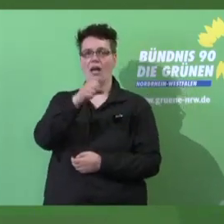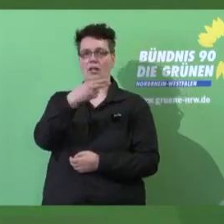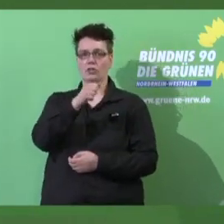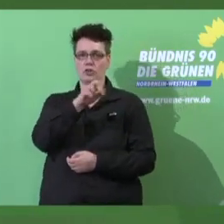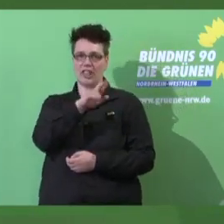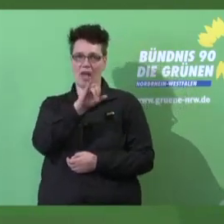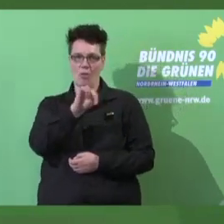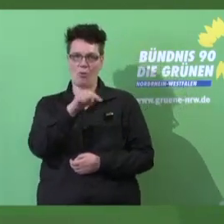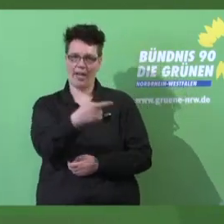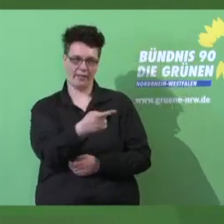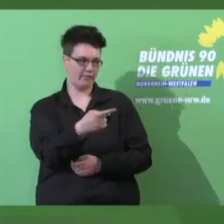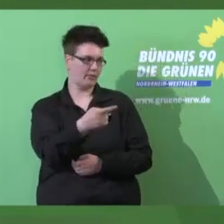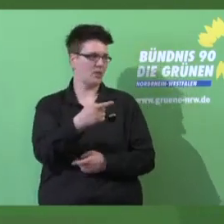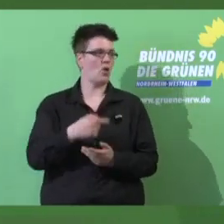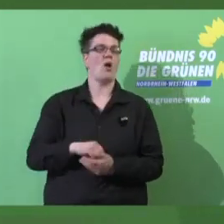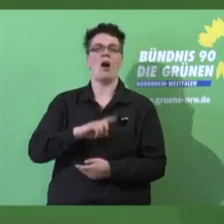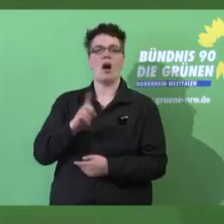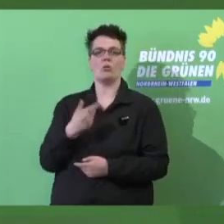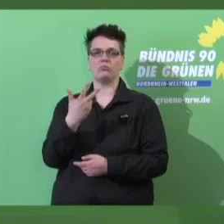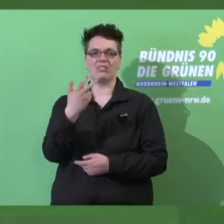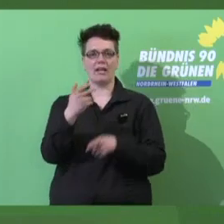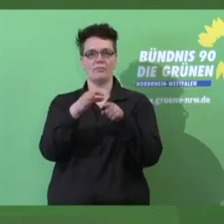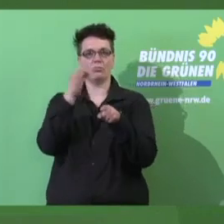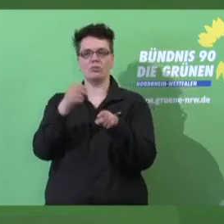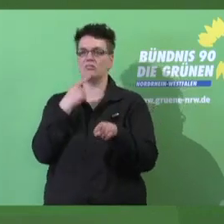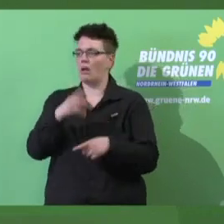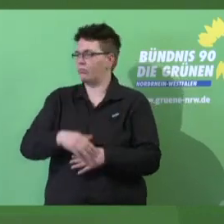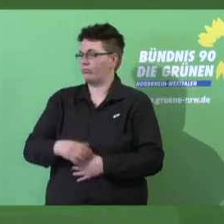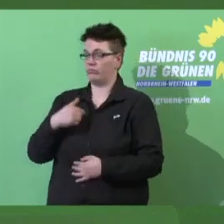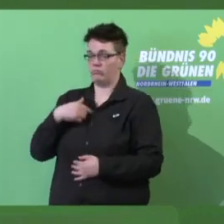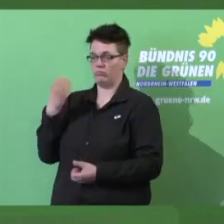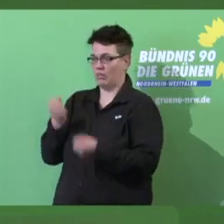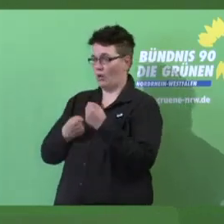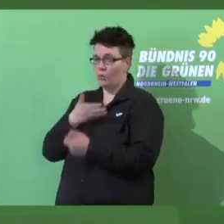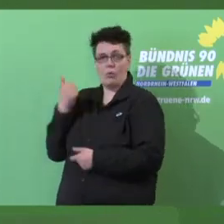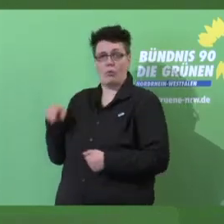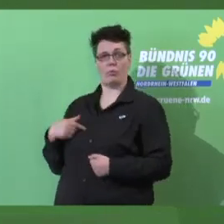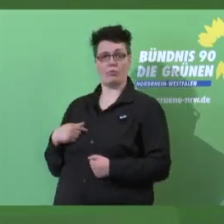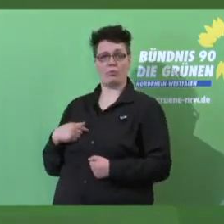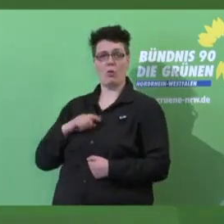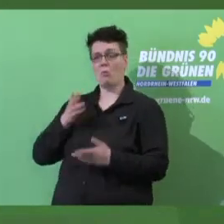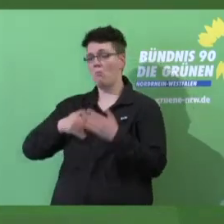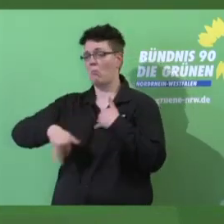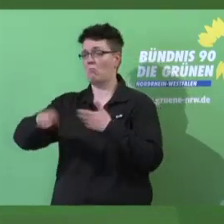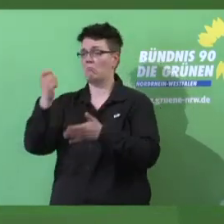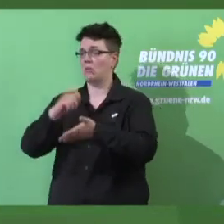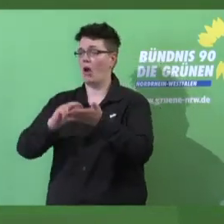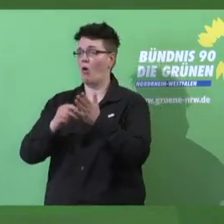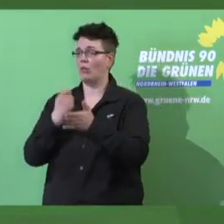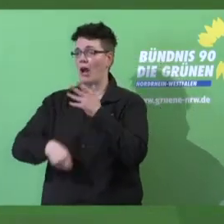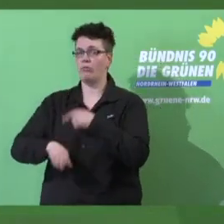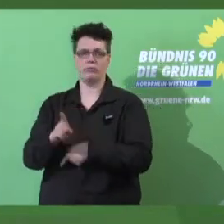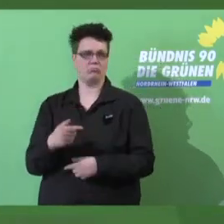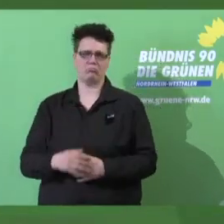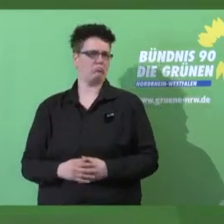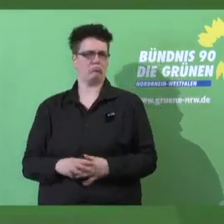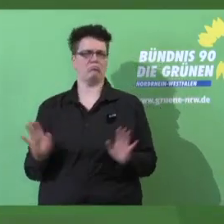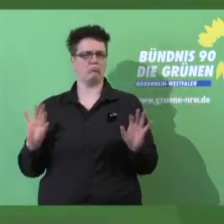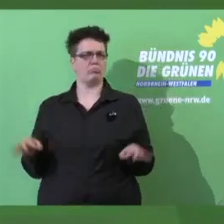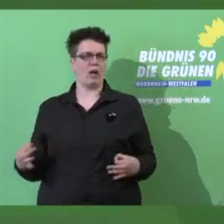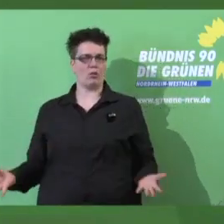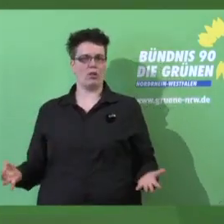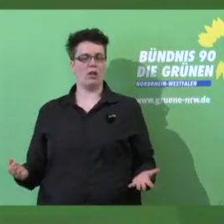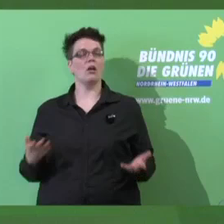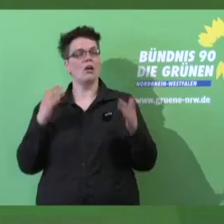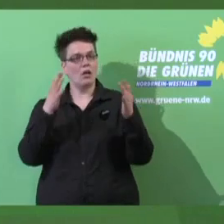würde mir auch keins kaufen. Das sind Zahlen, die weit über dem liegen, was wir früher angenommen haben, wo Leute bereit sind,